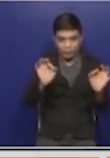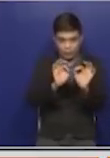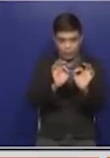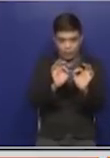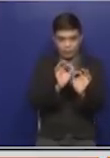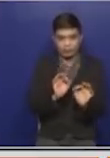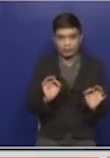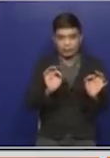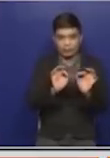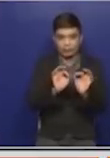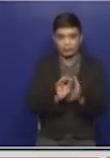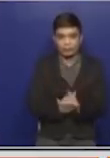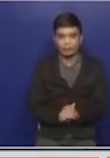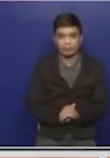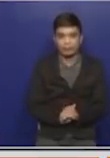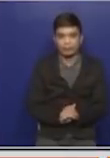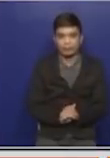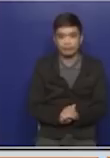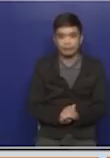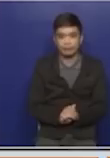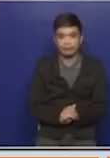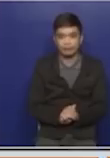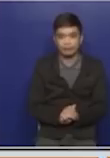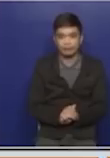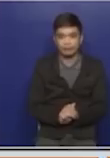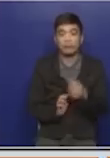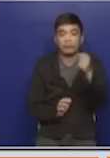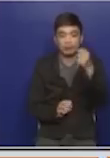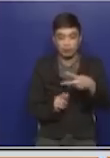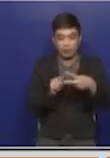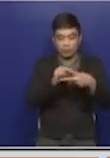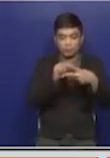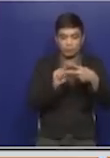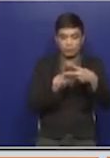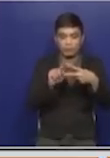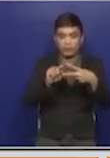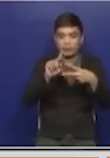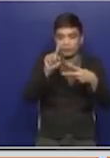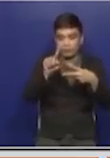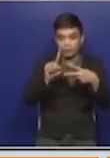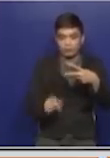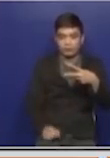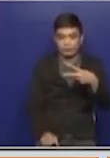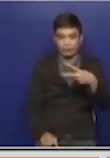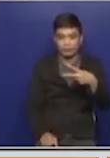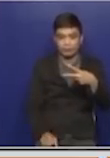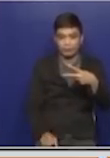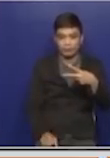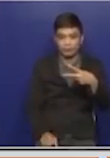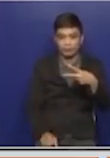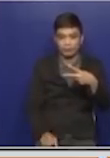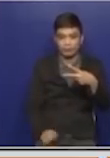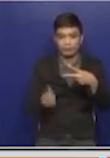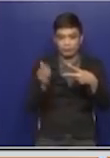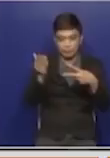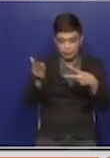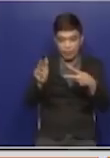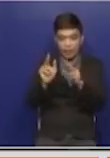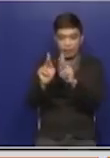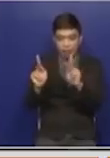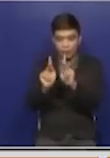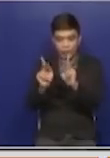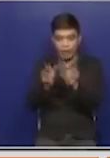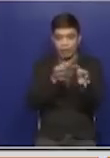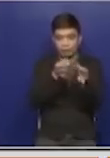ยค่ะท่านประธานมีอยู่2ประเด็นด้วยกันนะคะประเด็นที่1อย่างที่คณะอย่างที่ท่านคณะกรรมการ